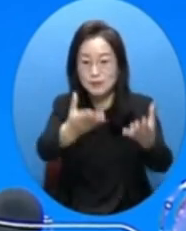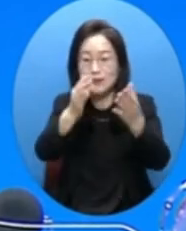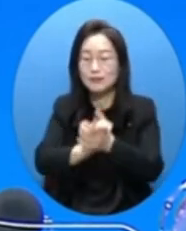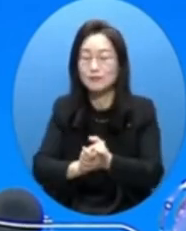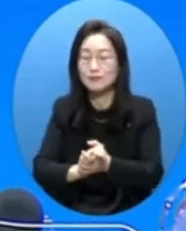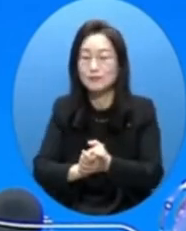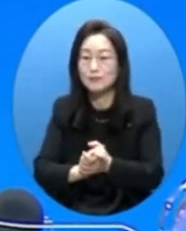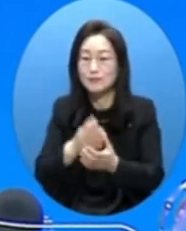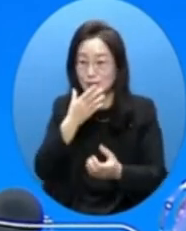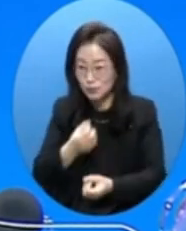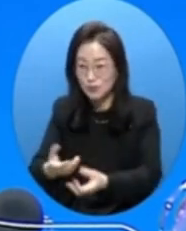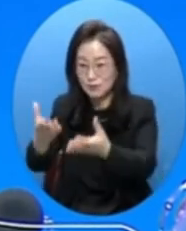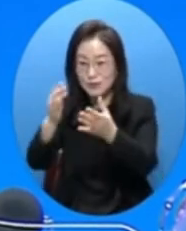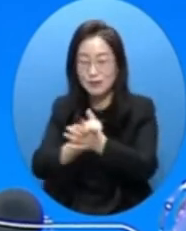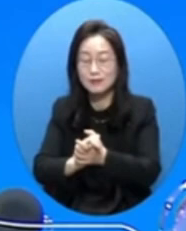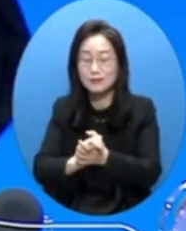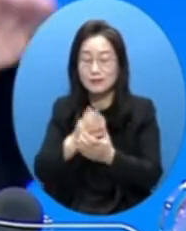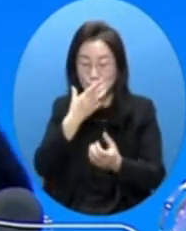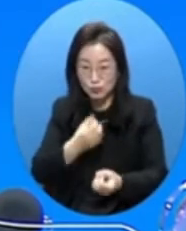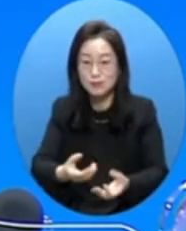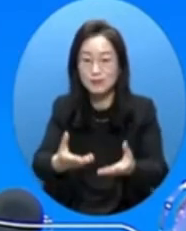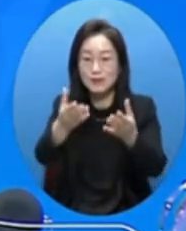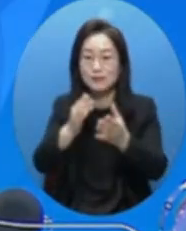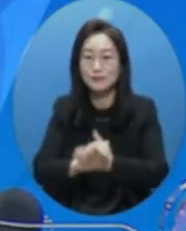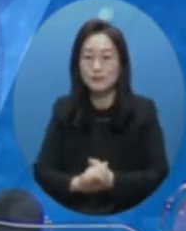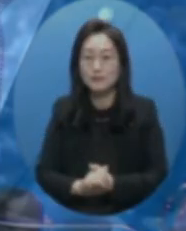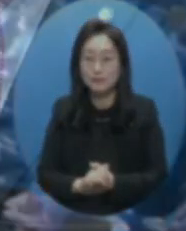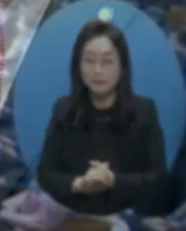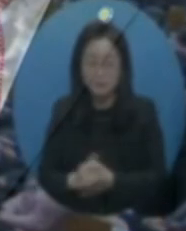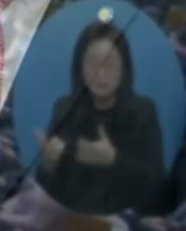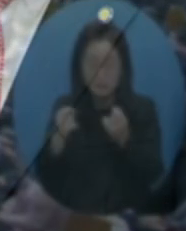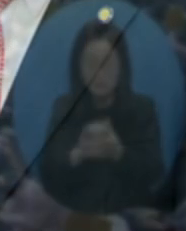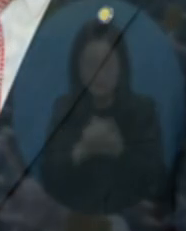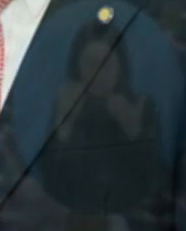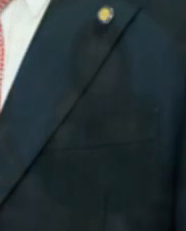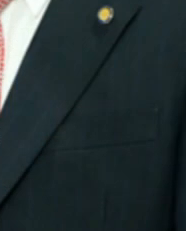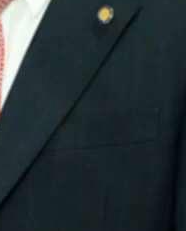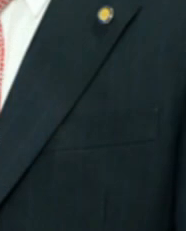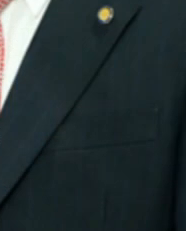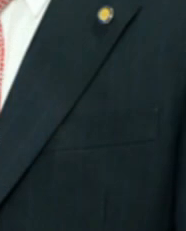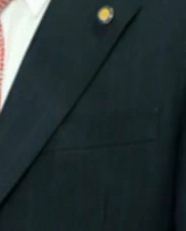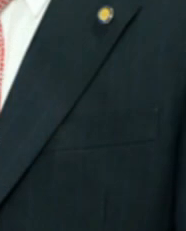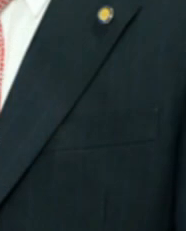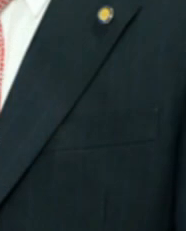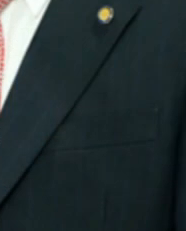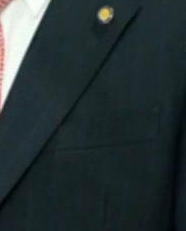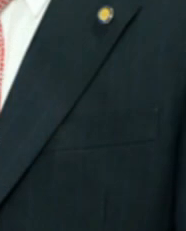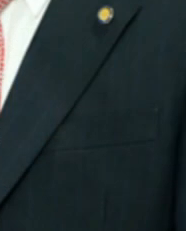축원합니다. 축원합니다. 축원합니다. 기도하겠습니다. 사랑.